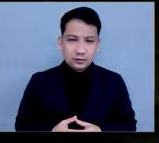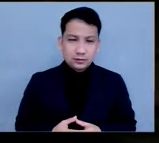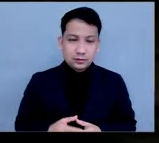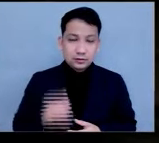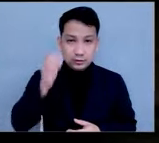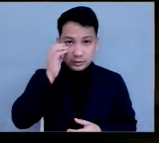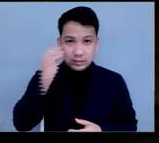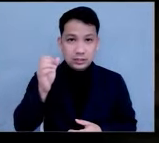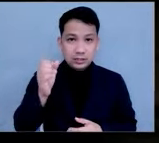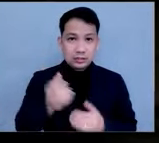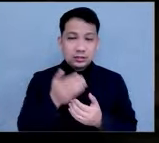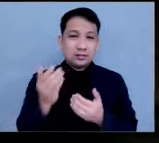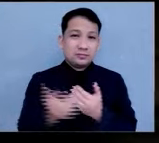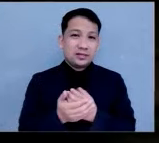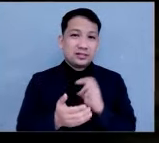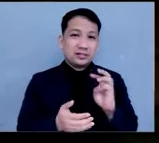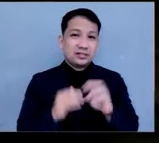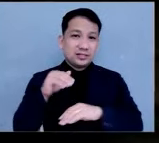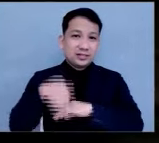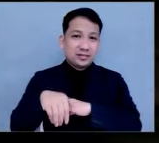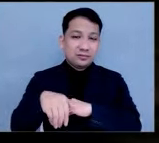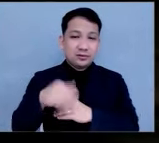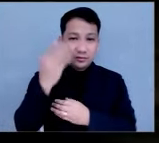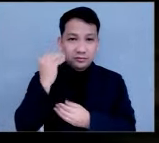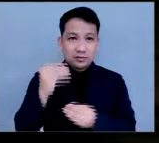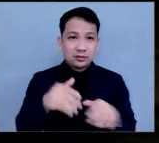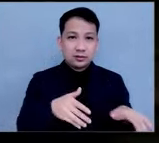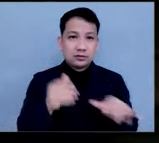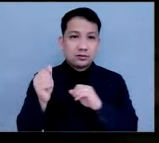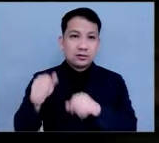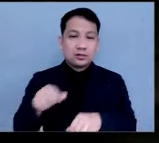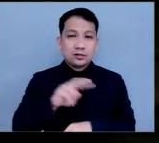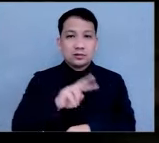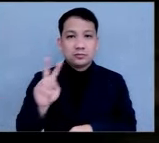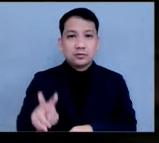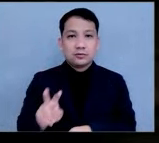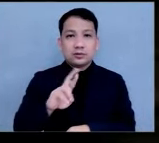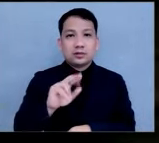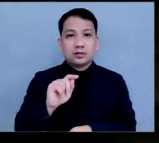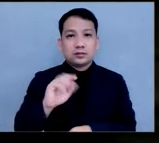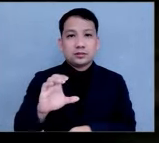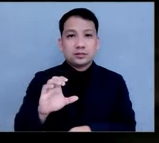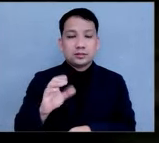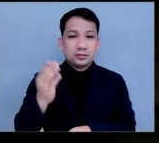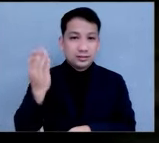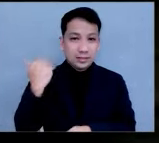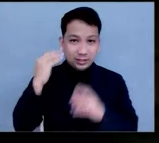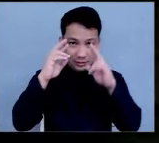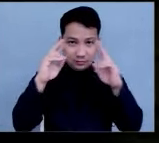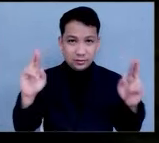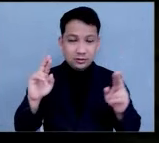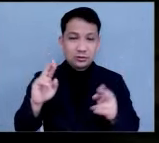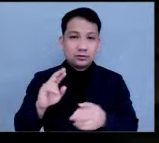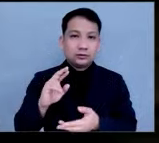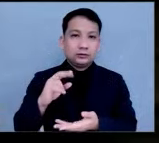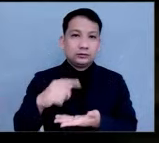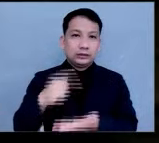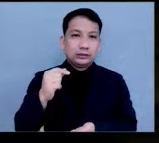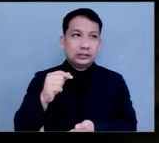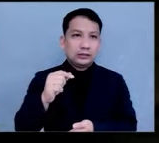Cheryl, mag-aalas 6 ng gabi kanina nang makaalis dito sa Valenzuela RTC si dating Bamban Tarlac Mayor Alice